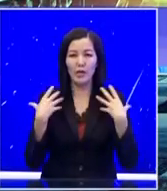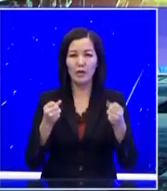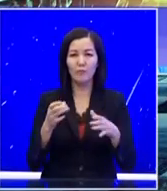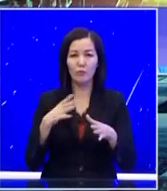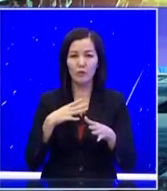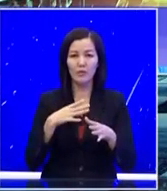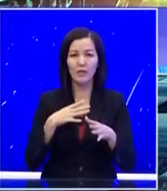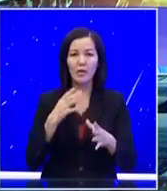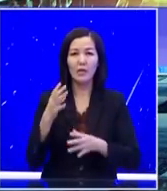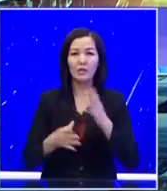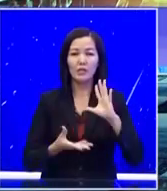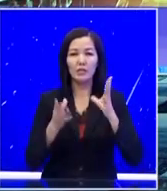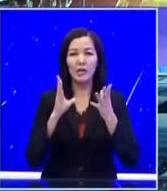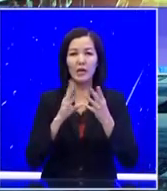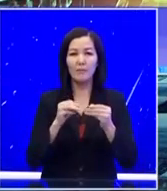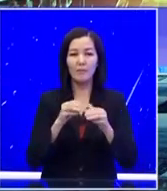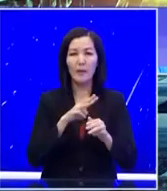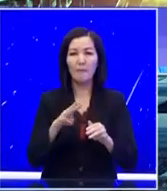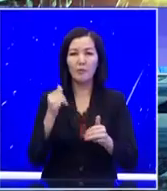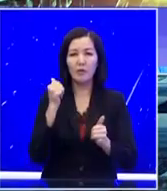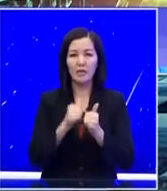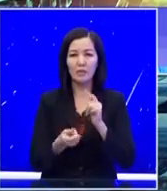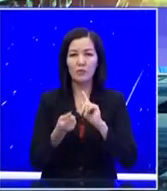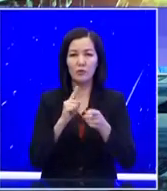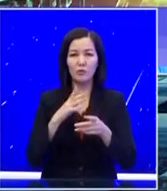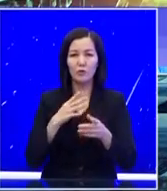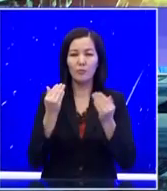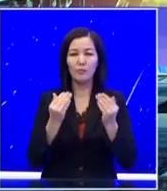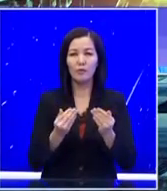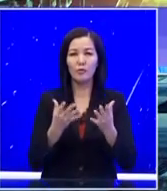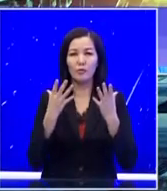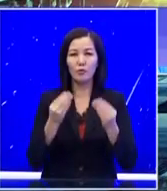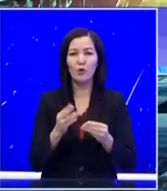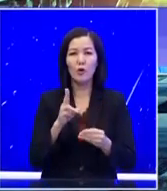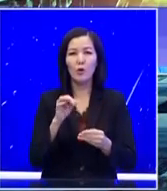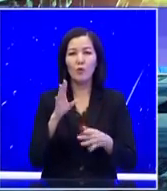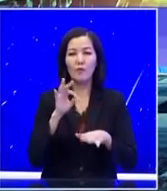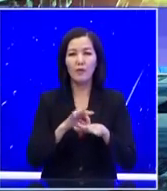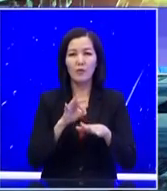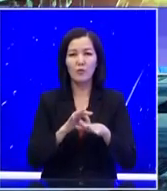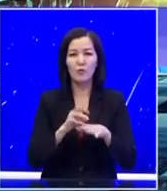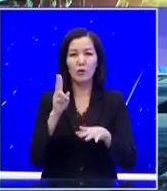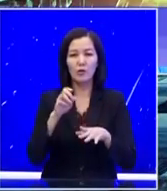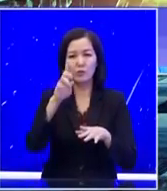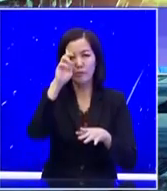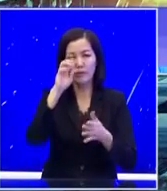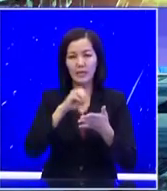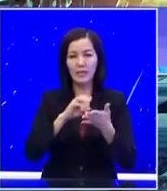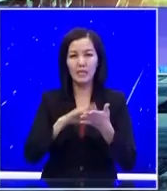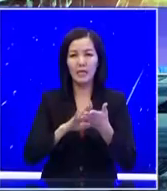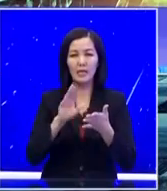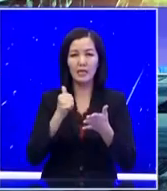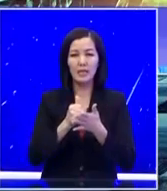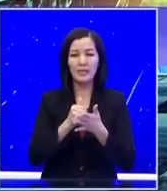қатарға қосылыпты. Жер жаһанда мәліметтер тіпті минут сайын өзгеріп жатыр. Қазіргі күні COVID-19 вирусы 200 елден аса елде